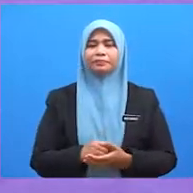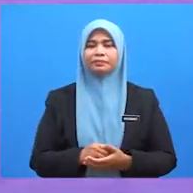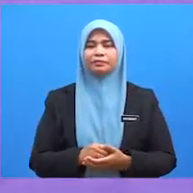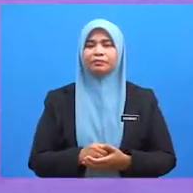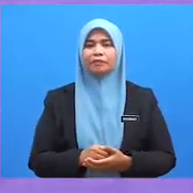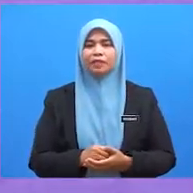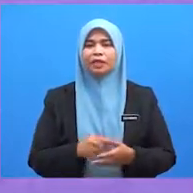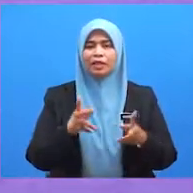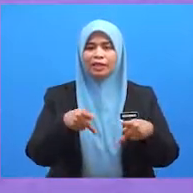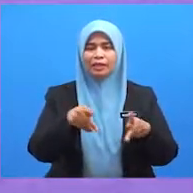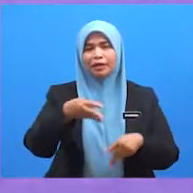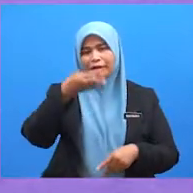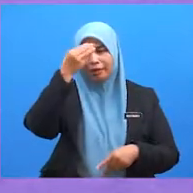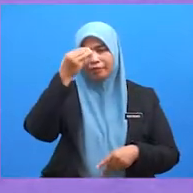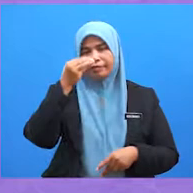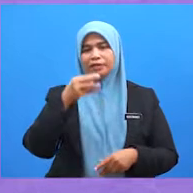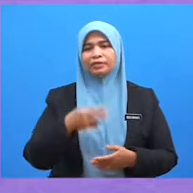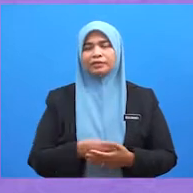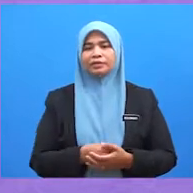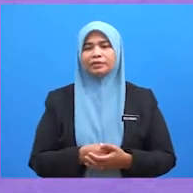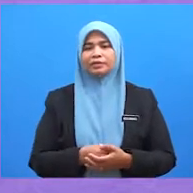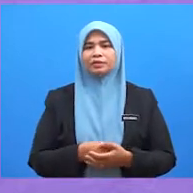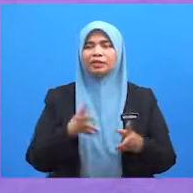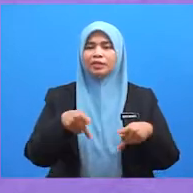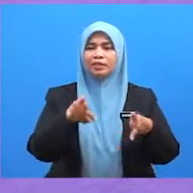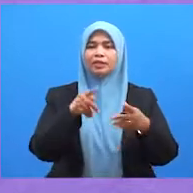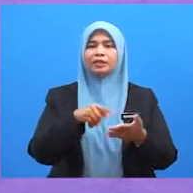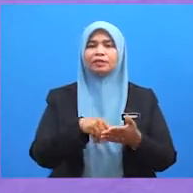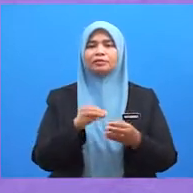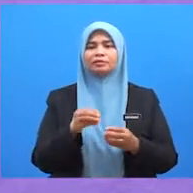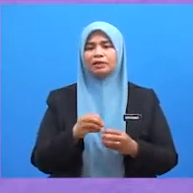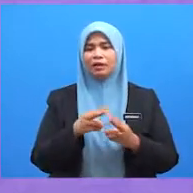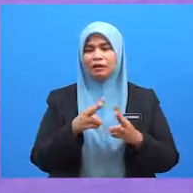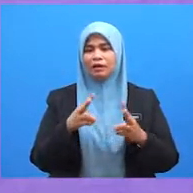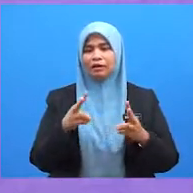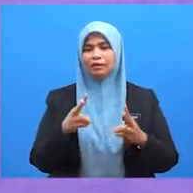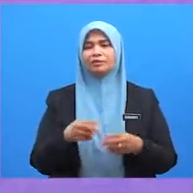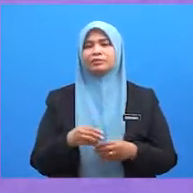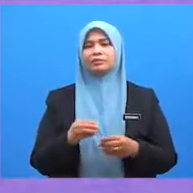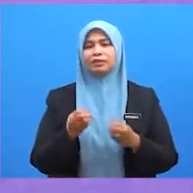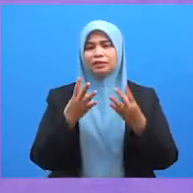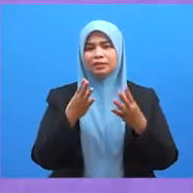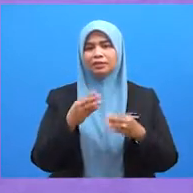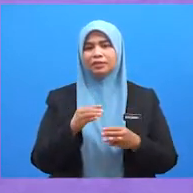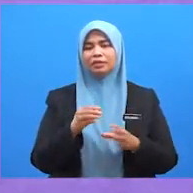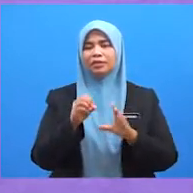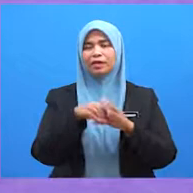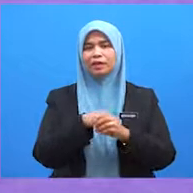kaedah hafalan. Kaedah ini sangat popular dalam perkembangan sistem pendidikan di